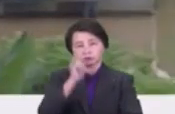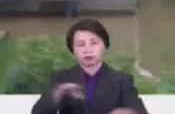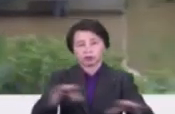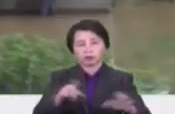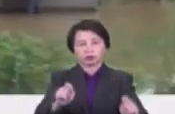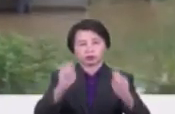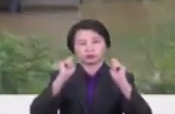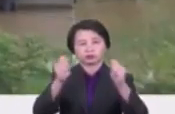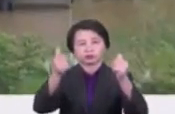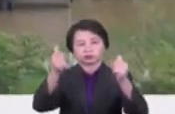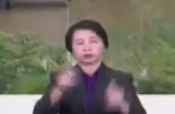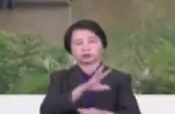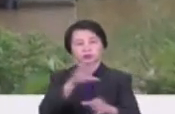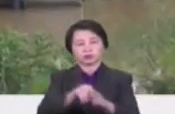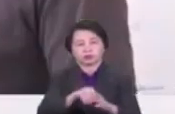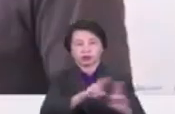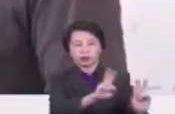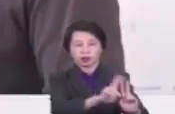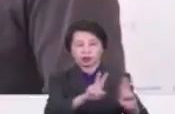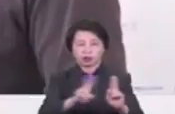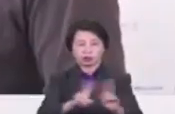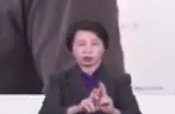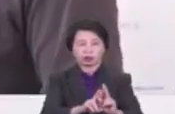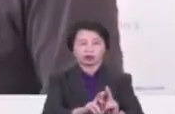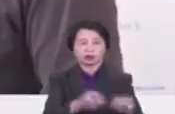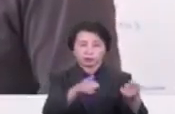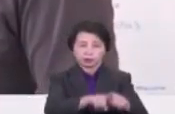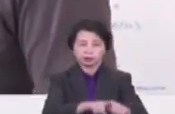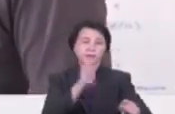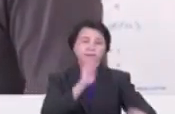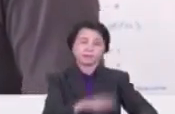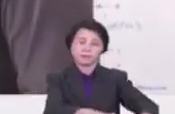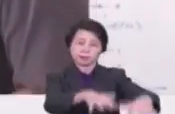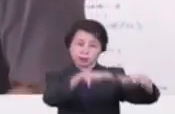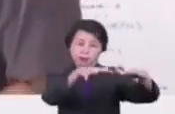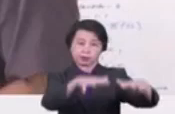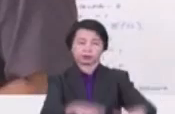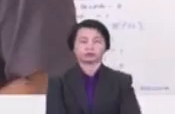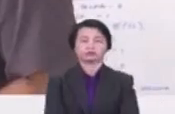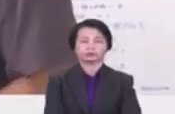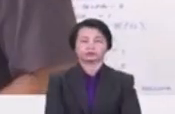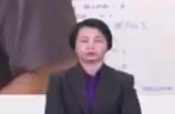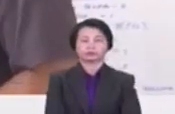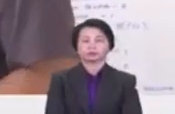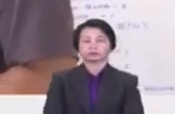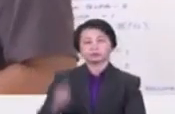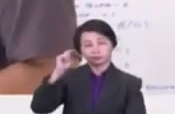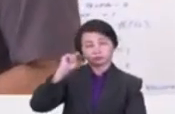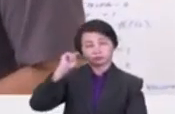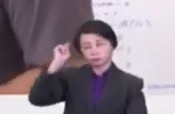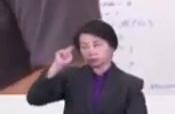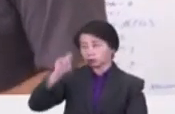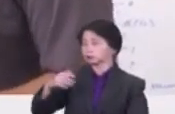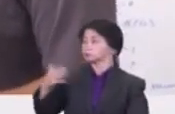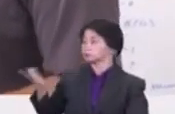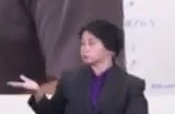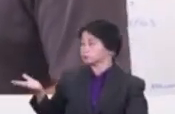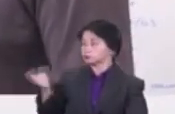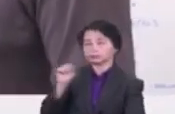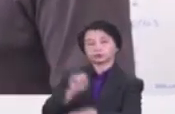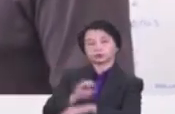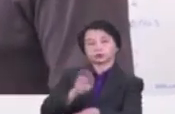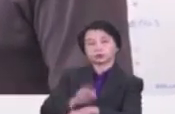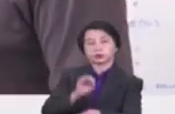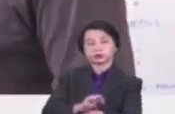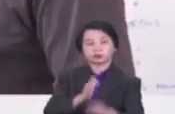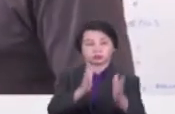segera melibatkan kampung-kampung yang terjejas dengan banjir inilah. Jadi Tuan, nasihat kepada penduduk yang terjejas